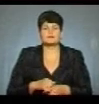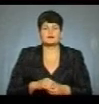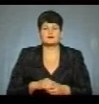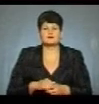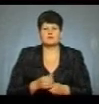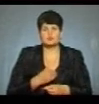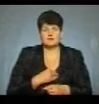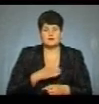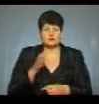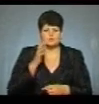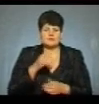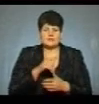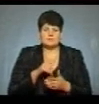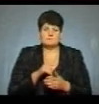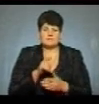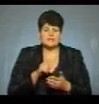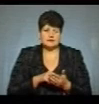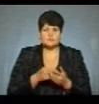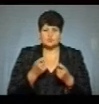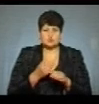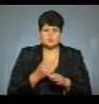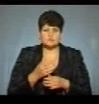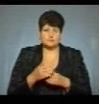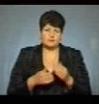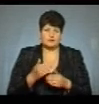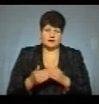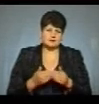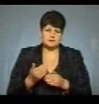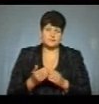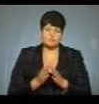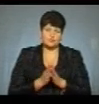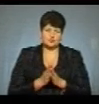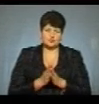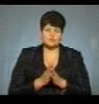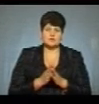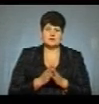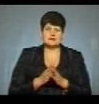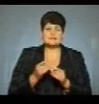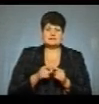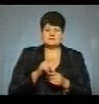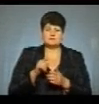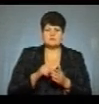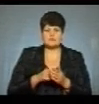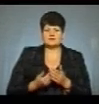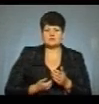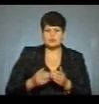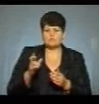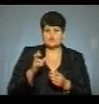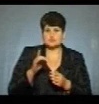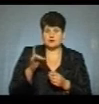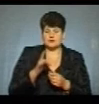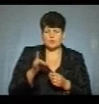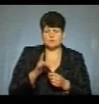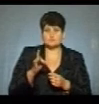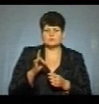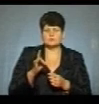ми почули далі запитання. Знову ми трошки рухаємося вперед. Я прошу режисерів зорієнтуватися. Це буде запитання від жителя Бучицького району